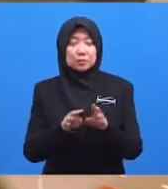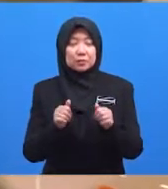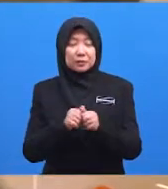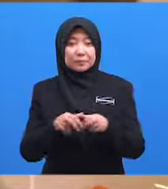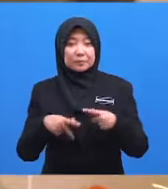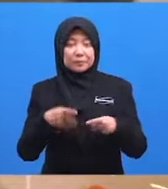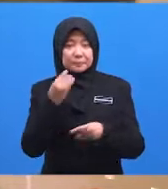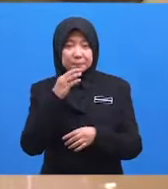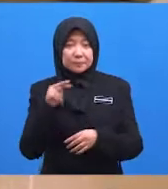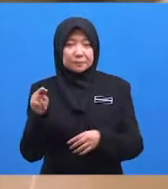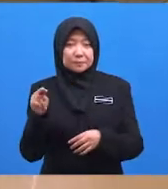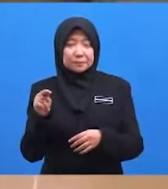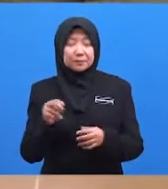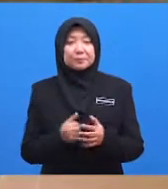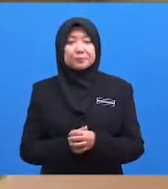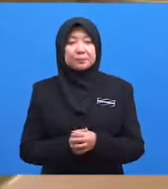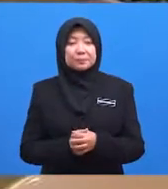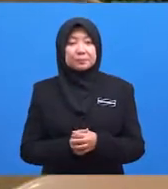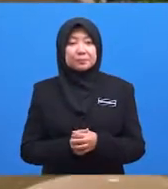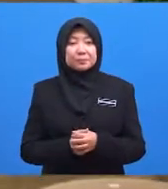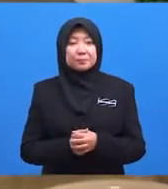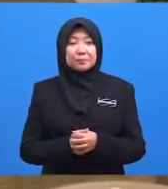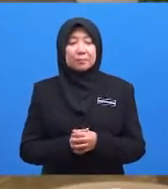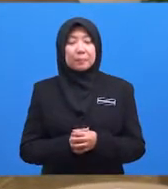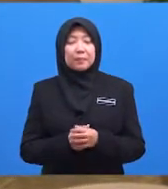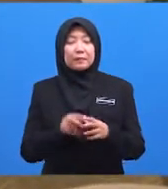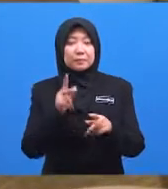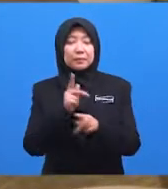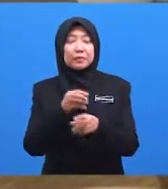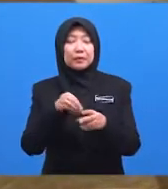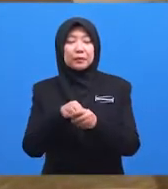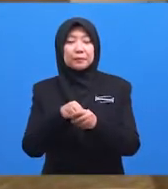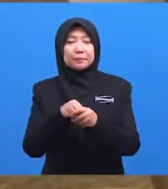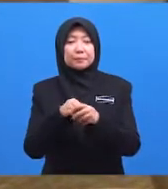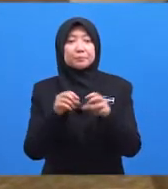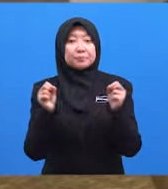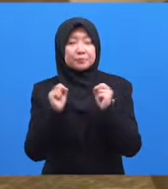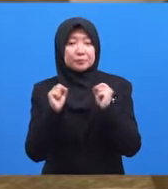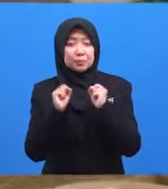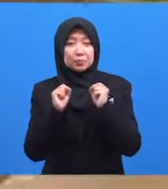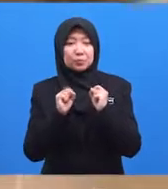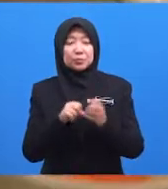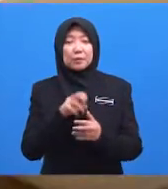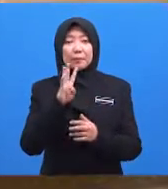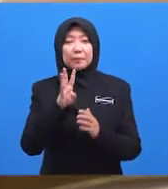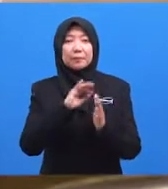diperap dan ditutup dengan pembalut makanan ke dalam peti sejuk selama 4 jam.